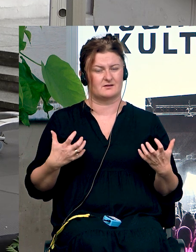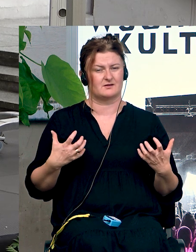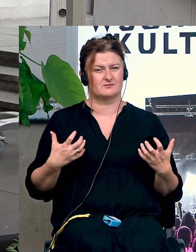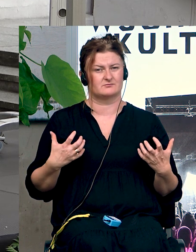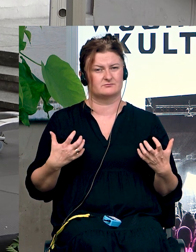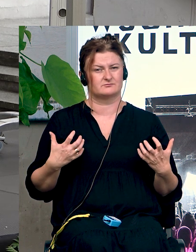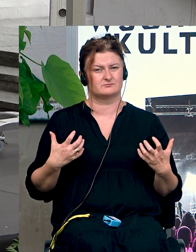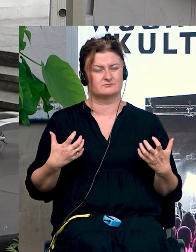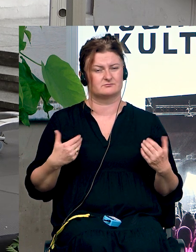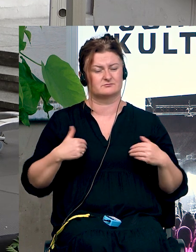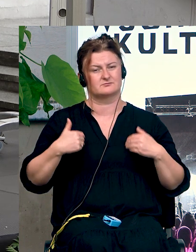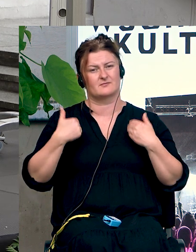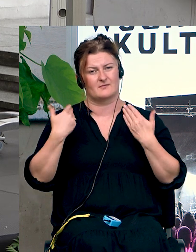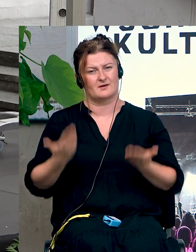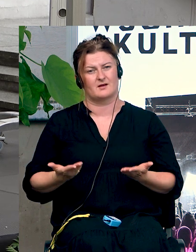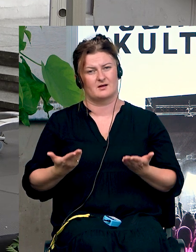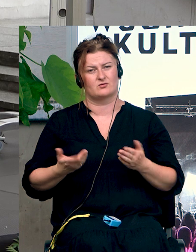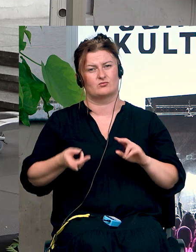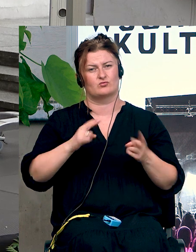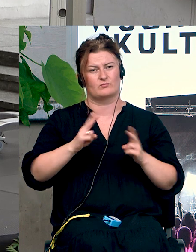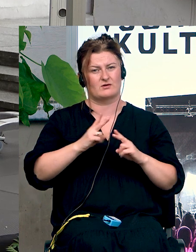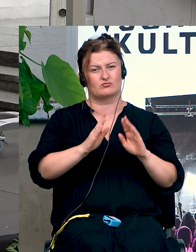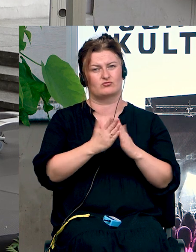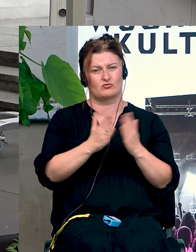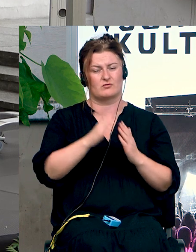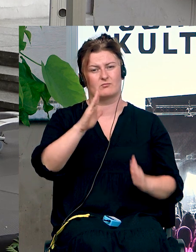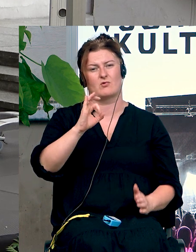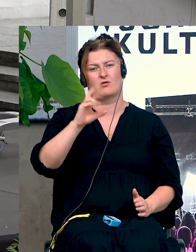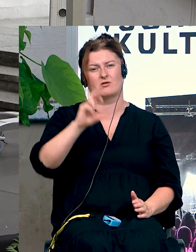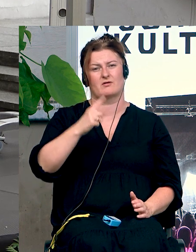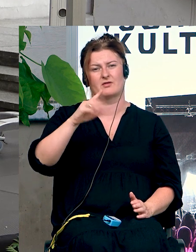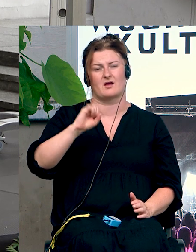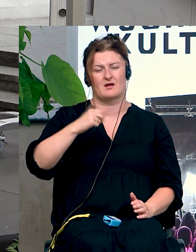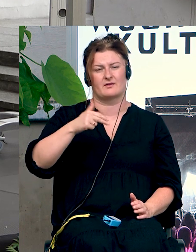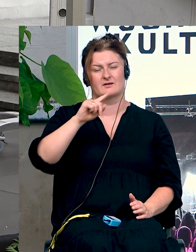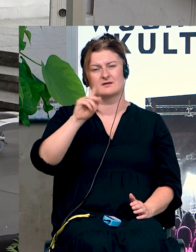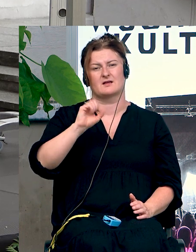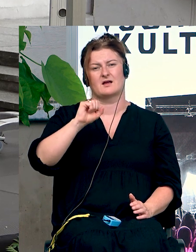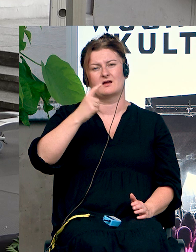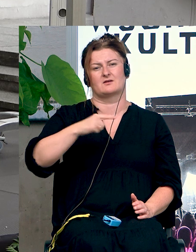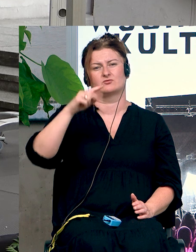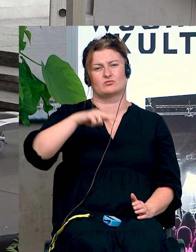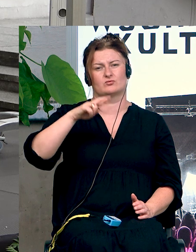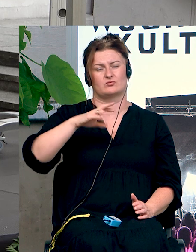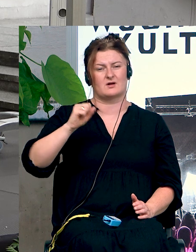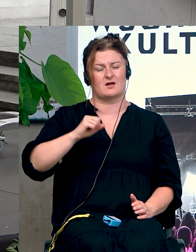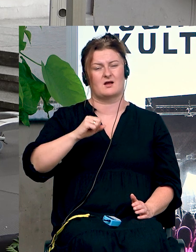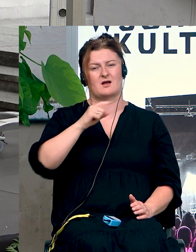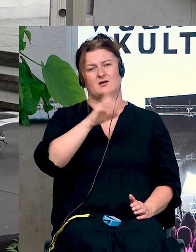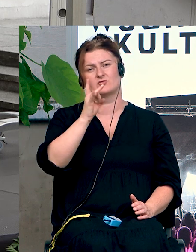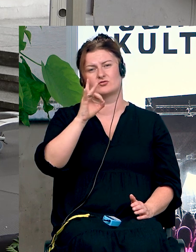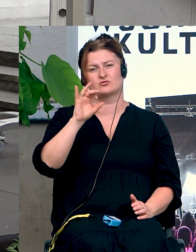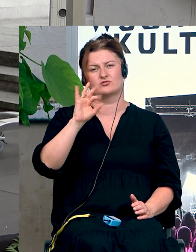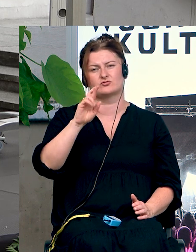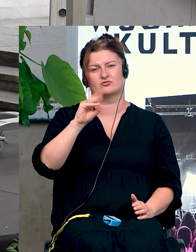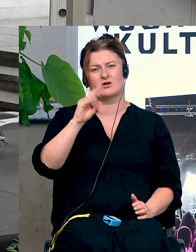oddać hołd tłumaczowi tej książki, Bohdanowi Zadurze, którego pozdrawialiśmy, którego Grzegorz pozdrawiał,